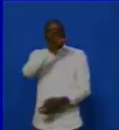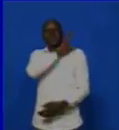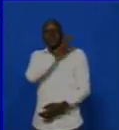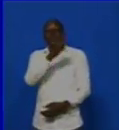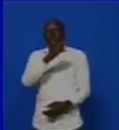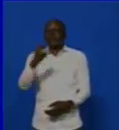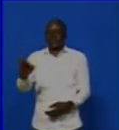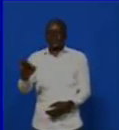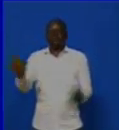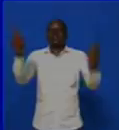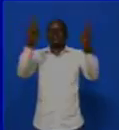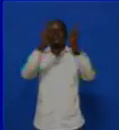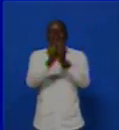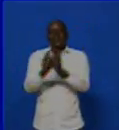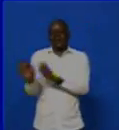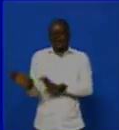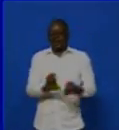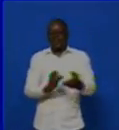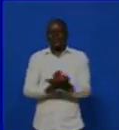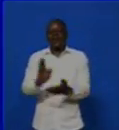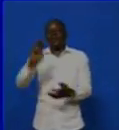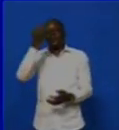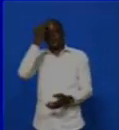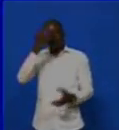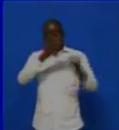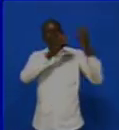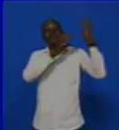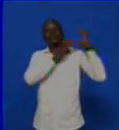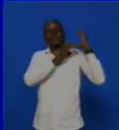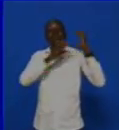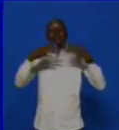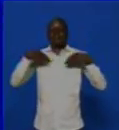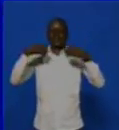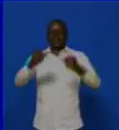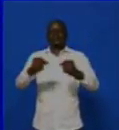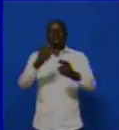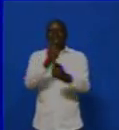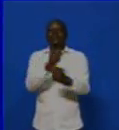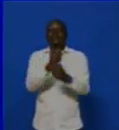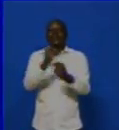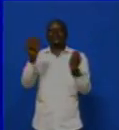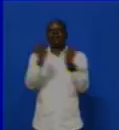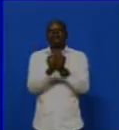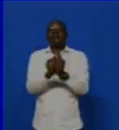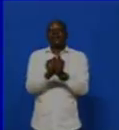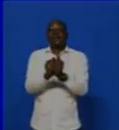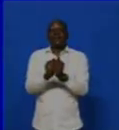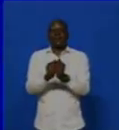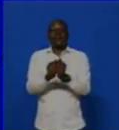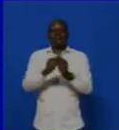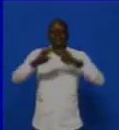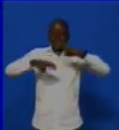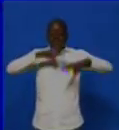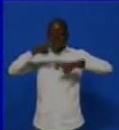La rencontre est initiée par le ministère en charge de la santé en collaboration avec les laboratoires